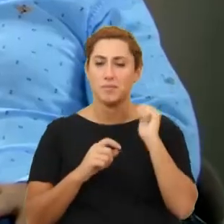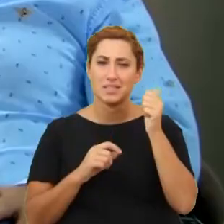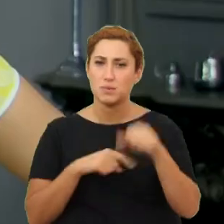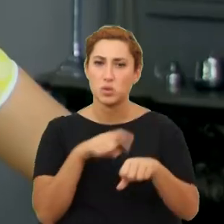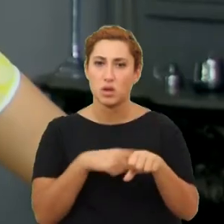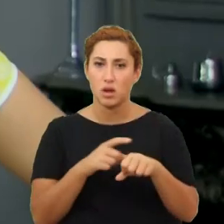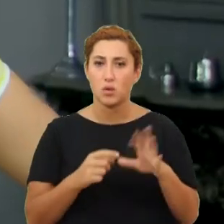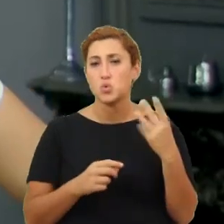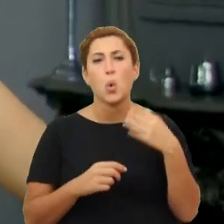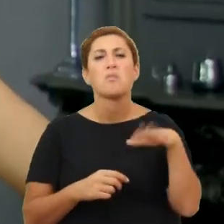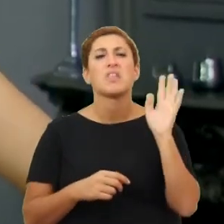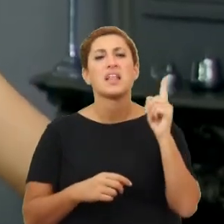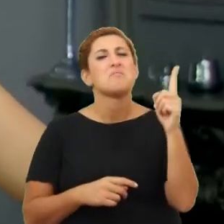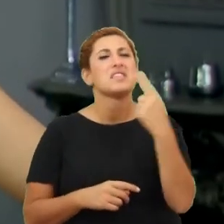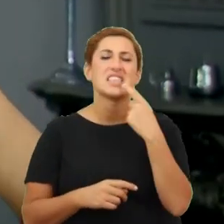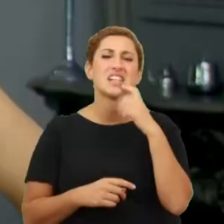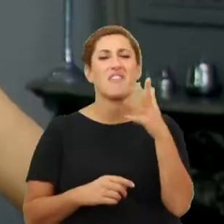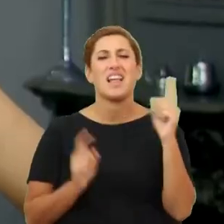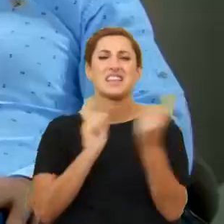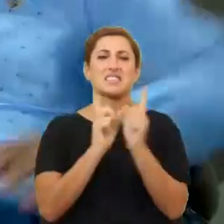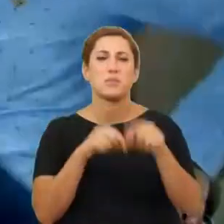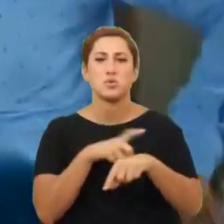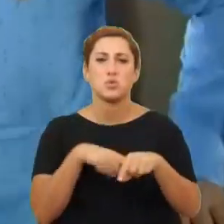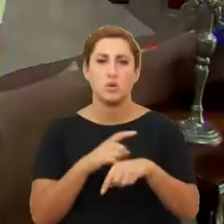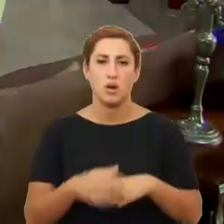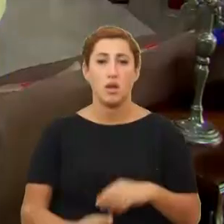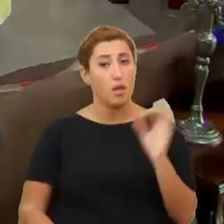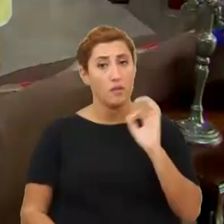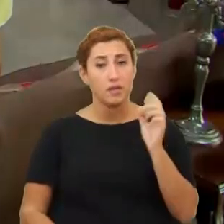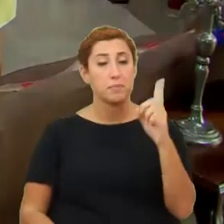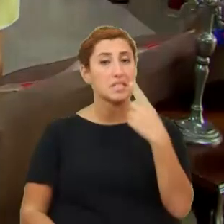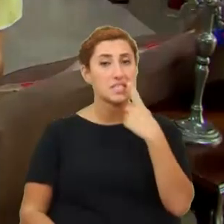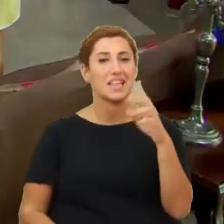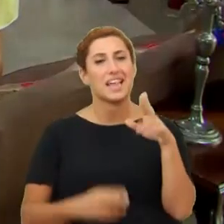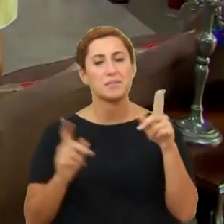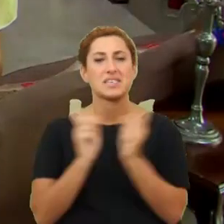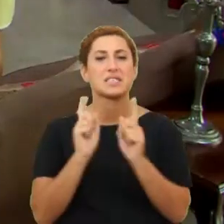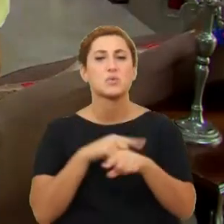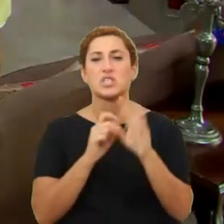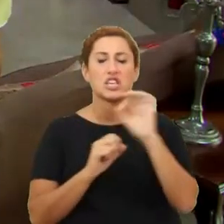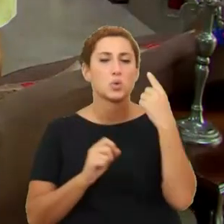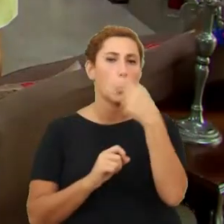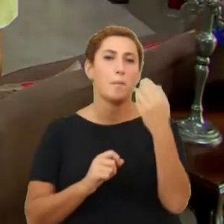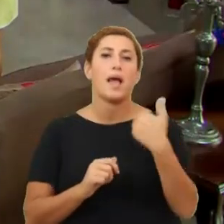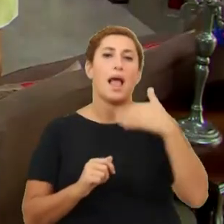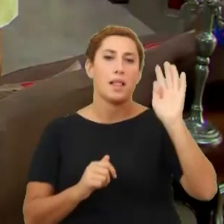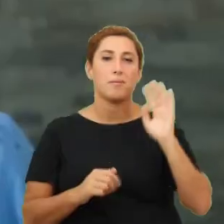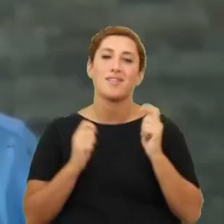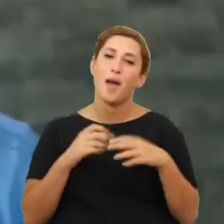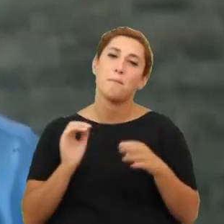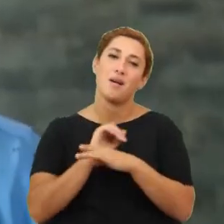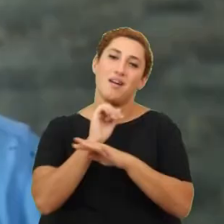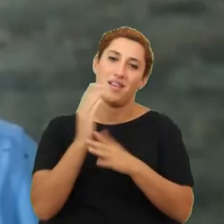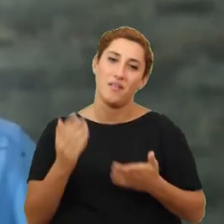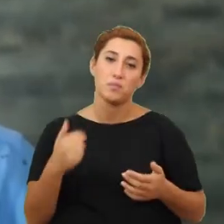kadar bir süre? Çok değil, bir yıl kadar kısa bir süre. Evet, bir yıl gibi kısa bir süre sakın gözüme görünme. Yapma